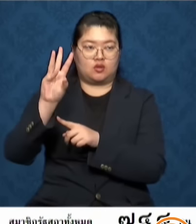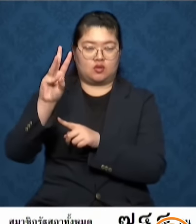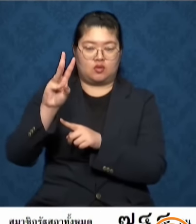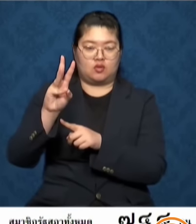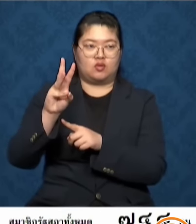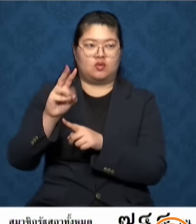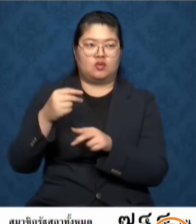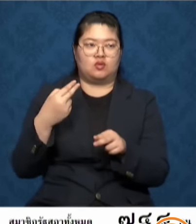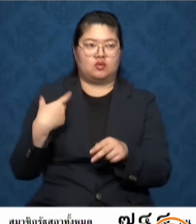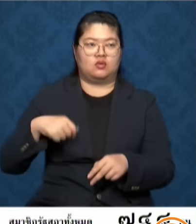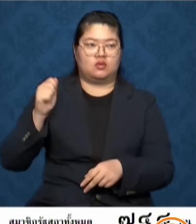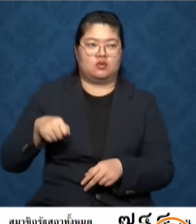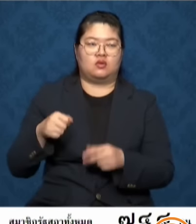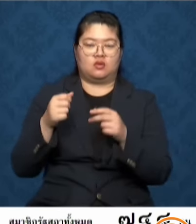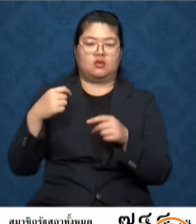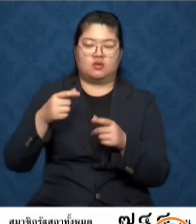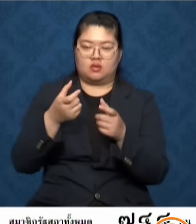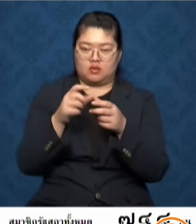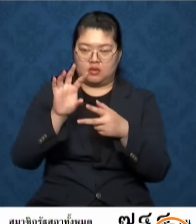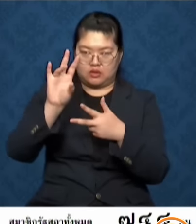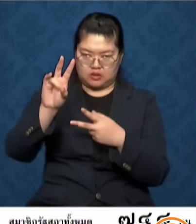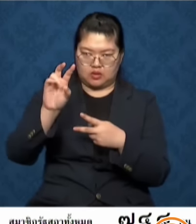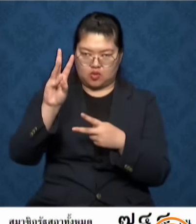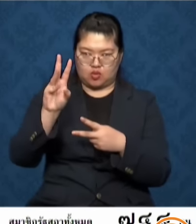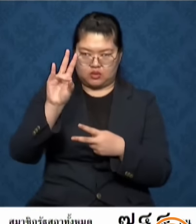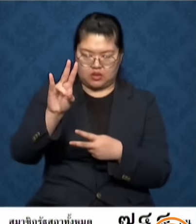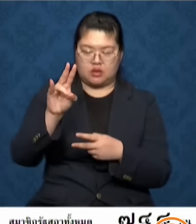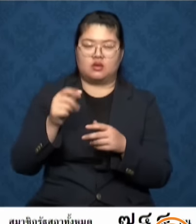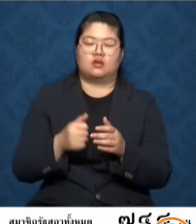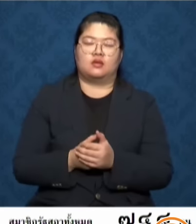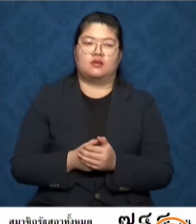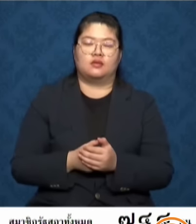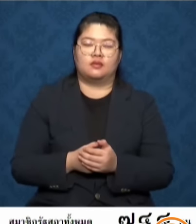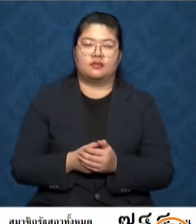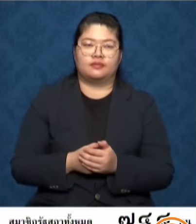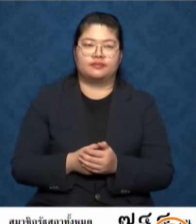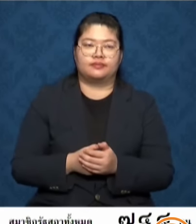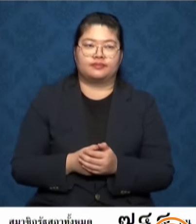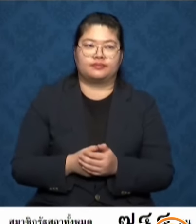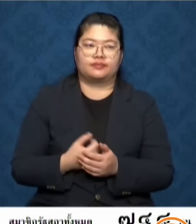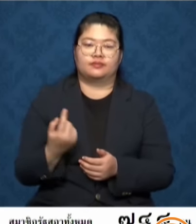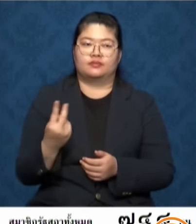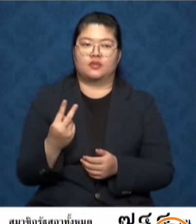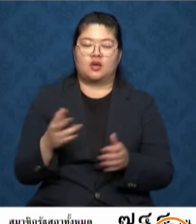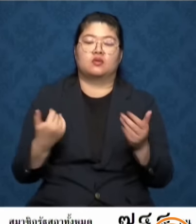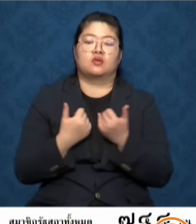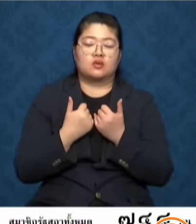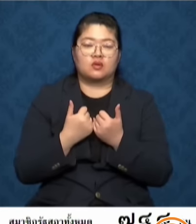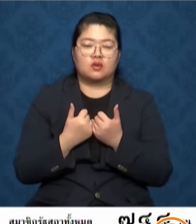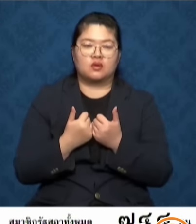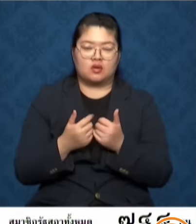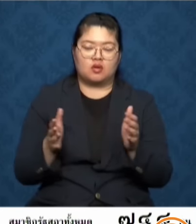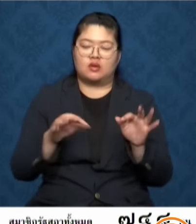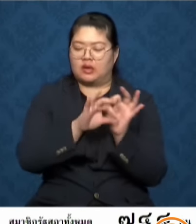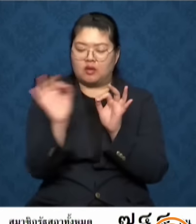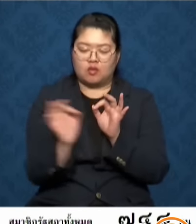6 ครั่วิรุแสงเทียนและตูราการท่ 7 ครั ท่โ scratches y engำหรบคำวสชัของ2 ท่านนี้ครับผมคอริยาตไม่ใช้เวลา